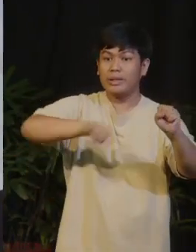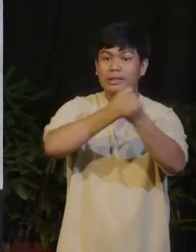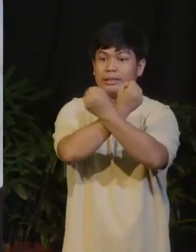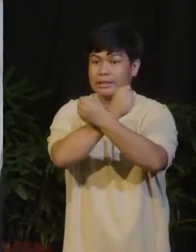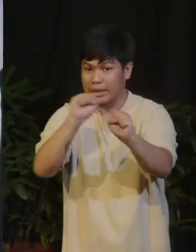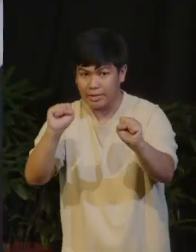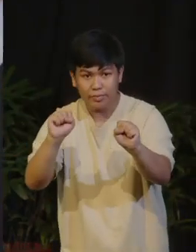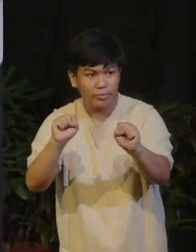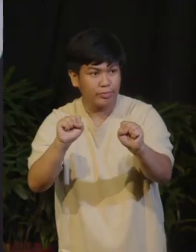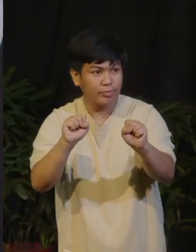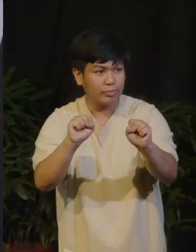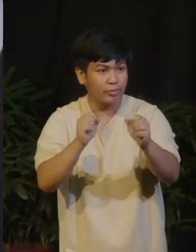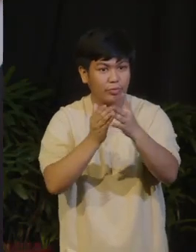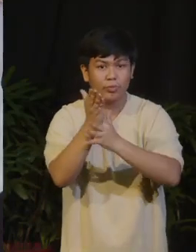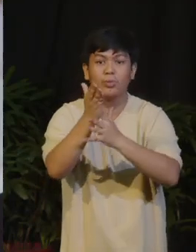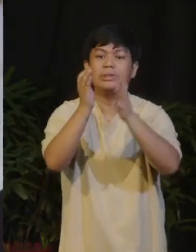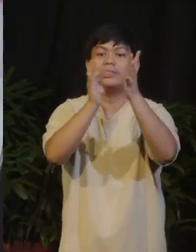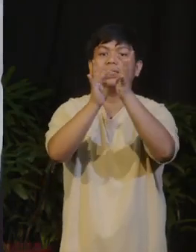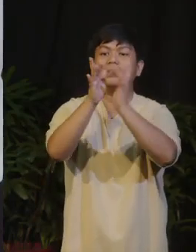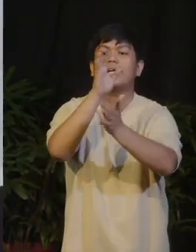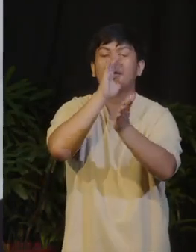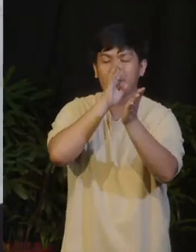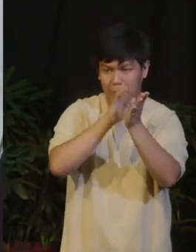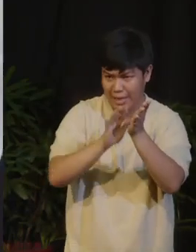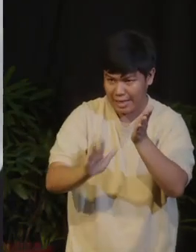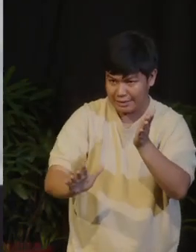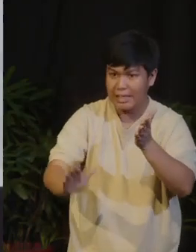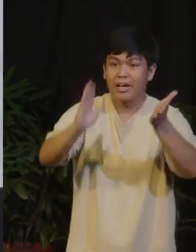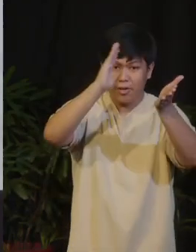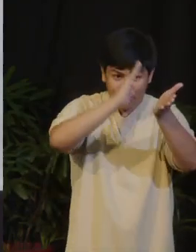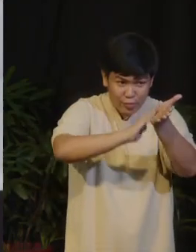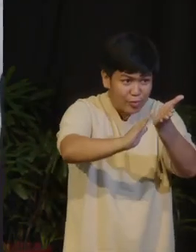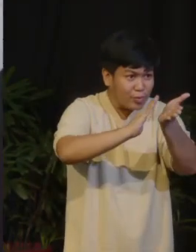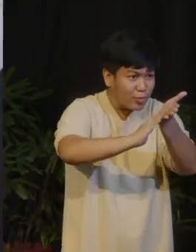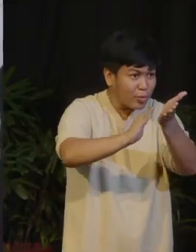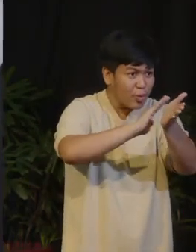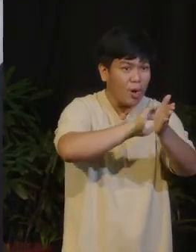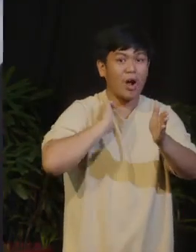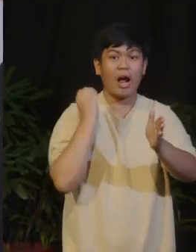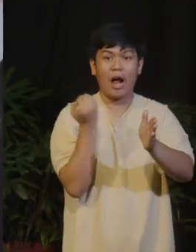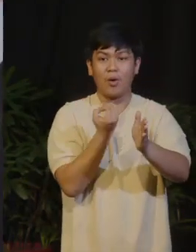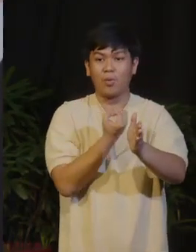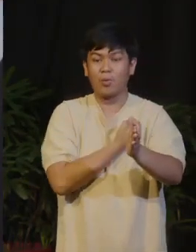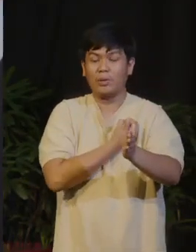ay tinubos through His blood. The forgiveness of